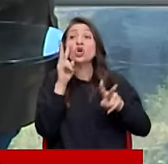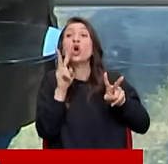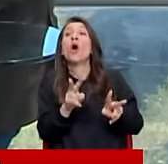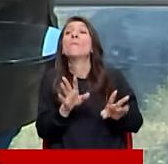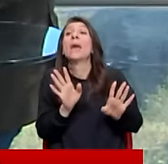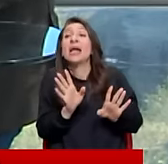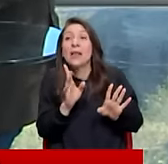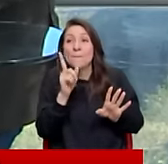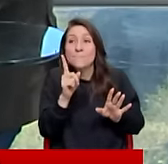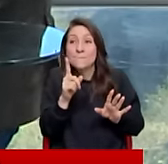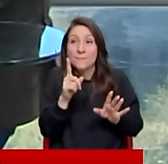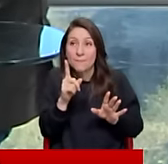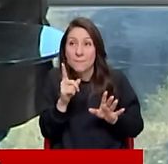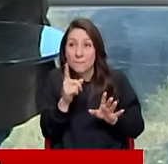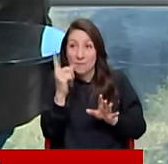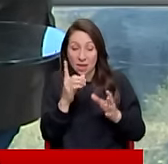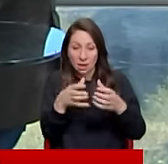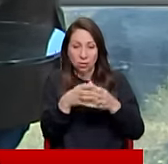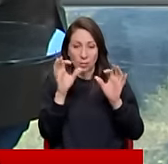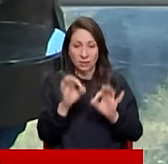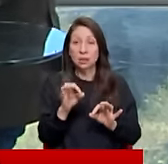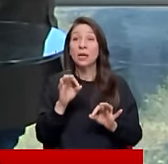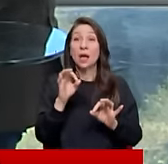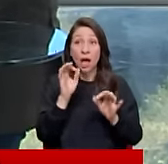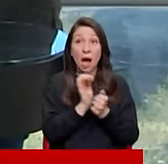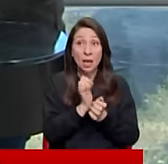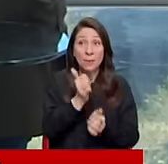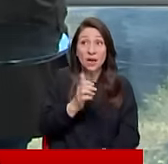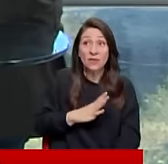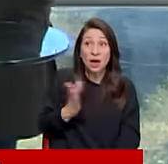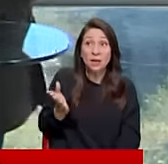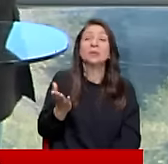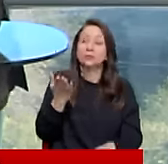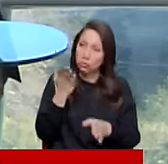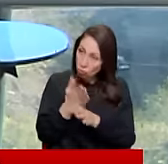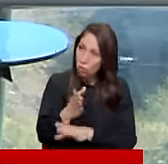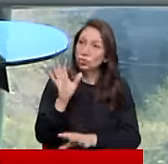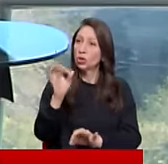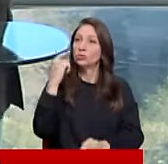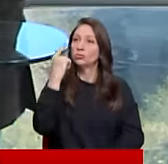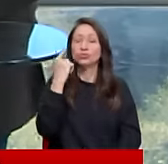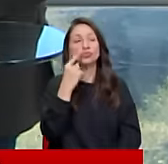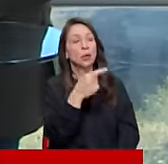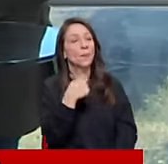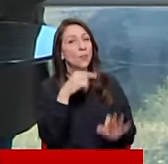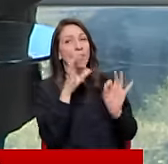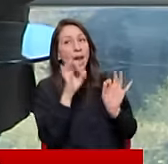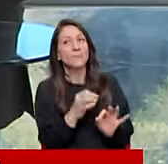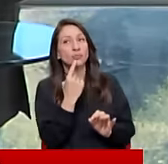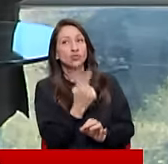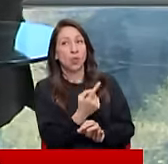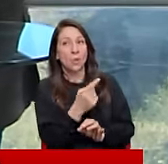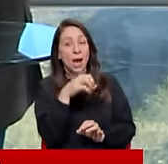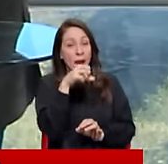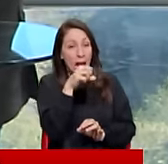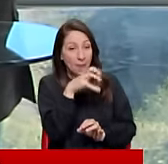görmeyen bir kadro. Ya şöyle düşün. Aile Bakanı var orada Deniz abi. Tabii şöyle düşün. Bak şöyle düşün. Ben bunu hep söylüyorum.